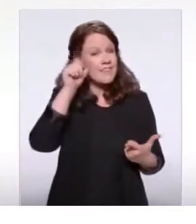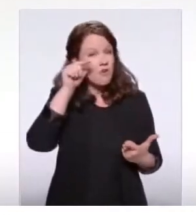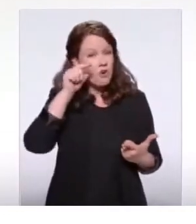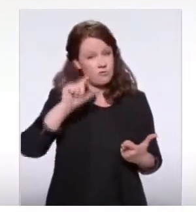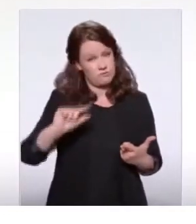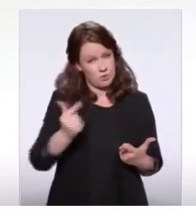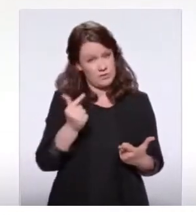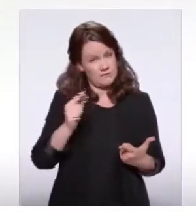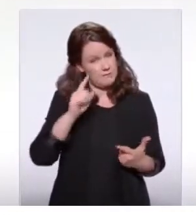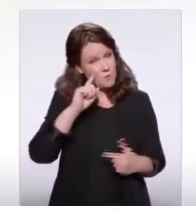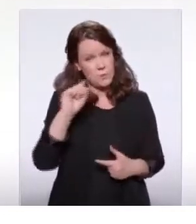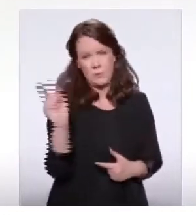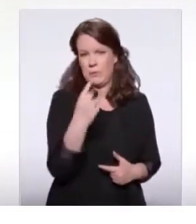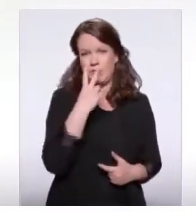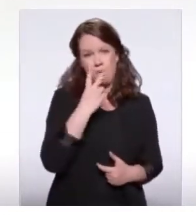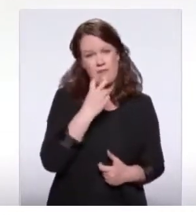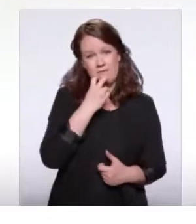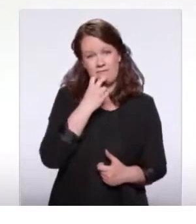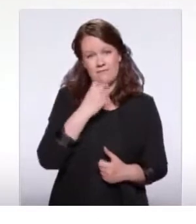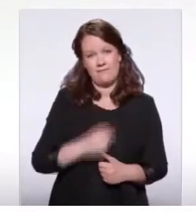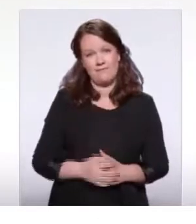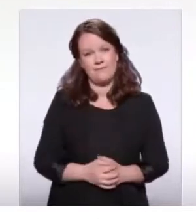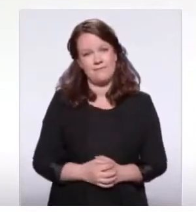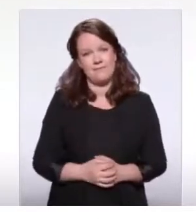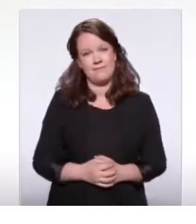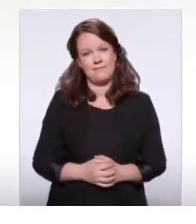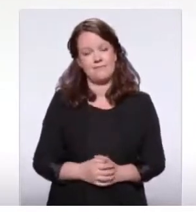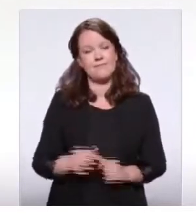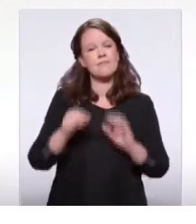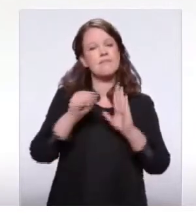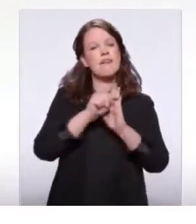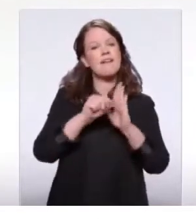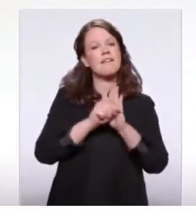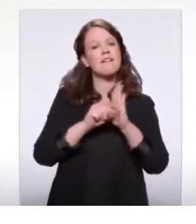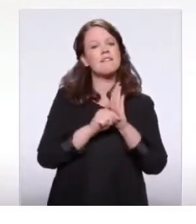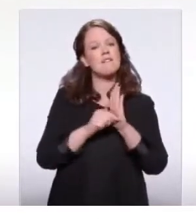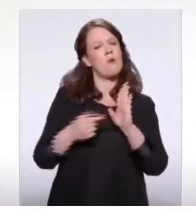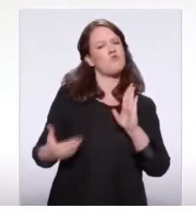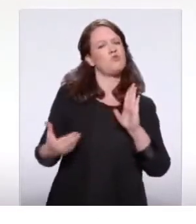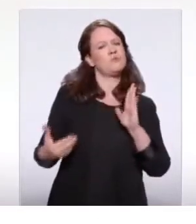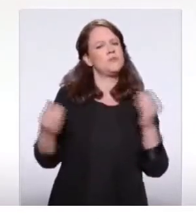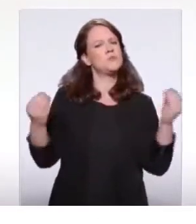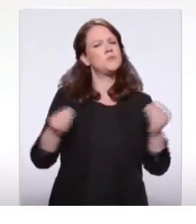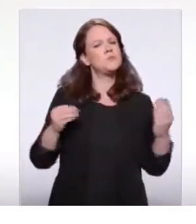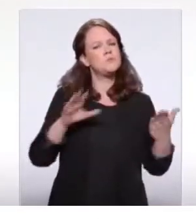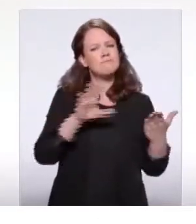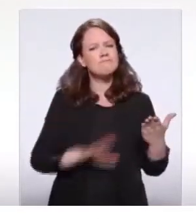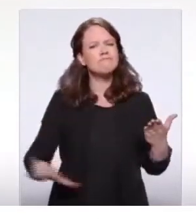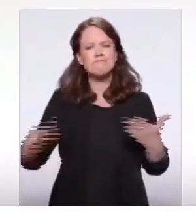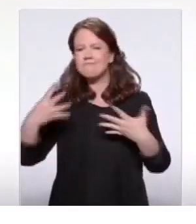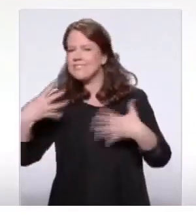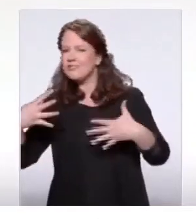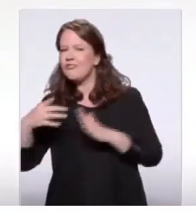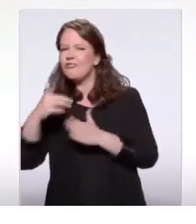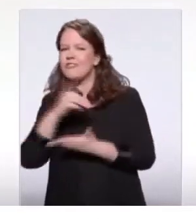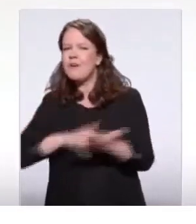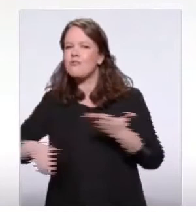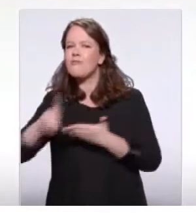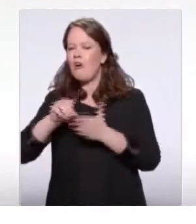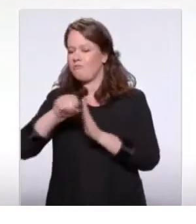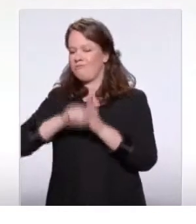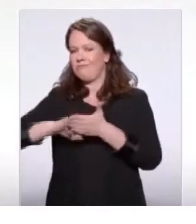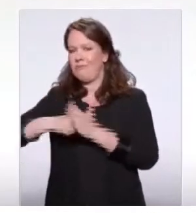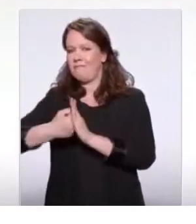tous, celui-ci. Les règles qui sont en vigueur dans les 19 départements en vigilance